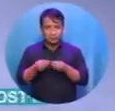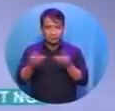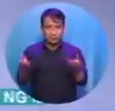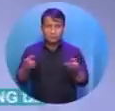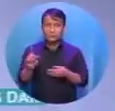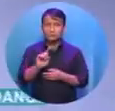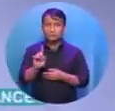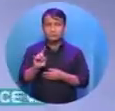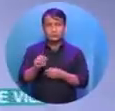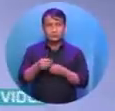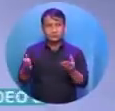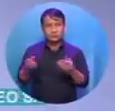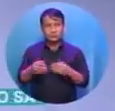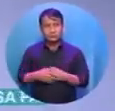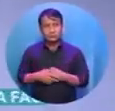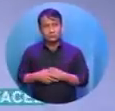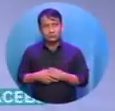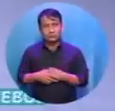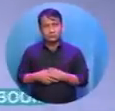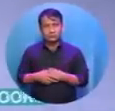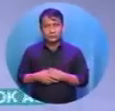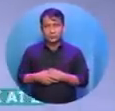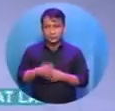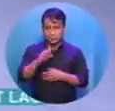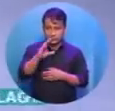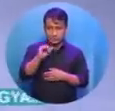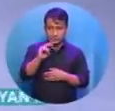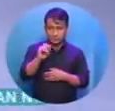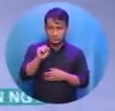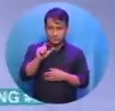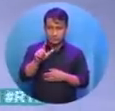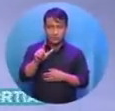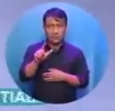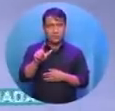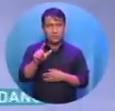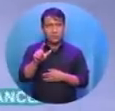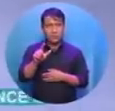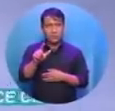kami ng signal. Ah,